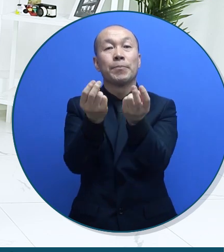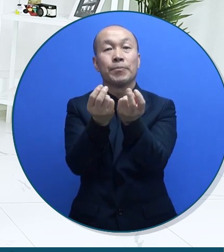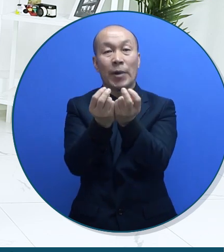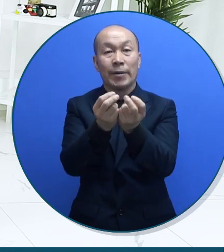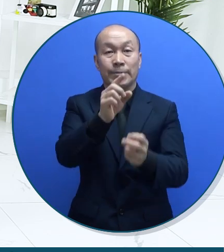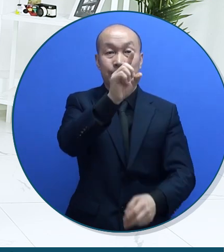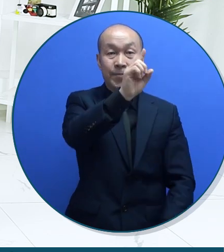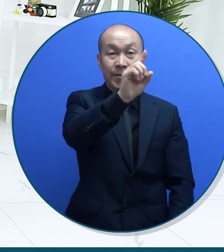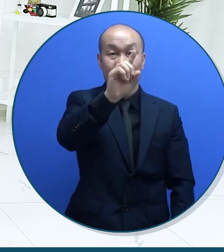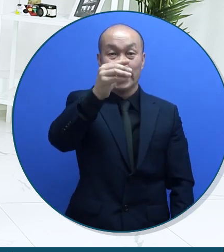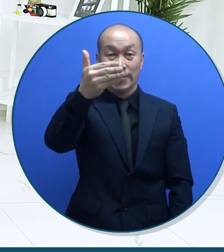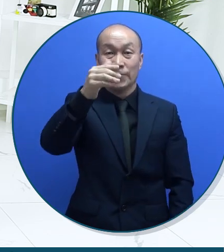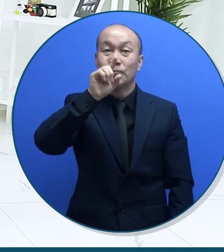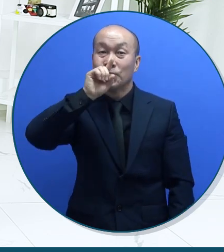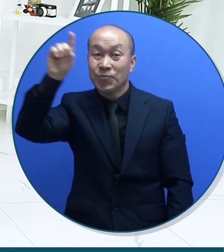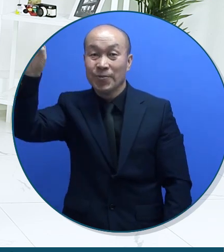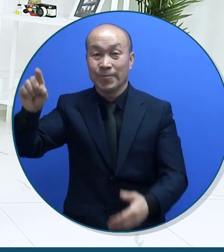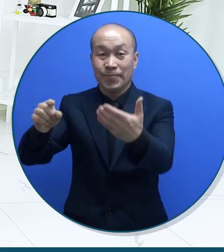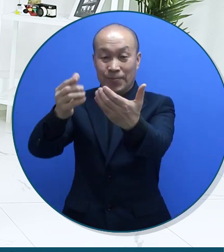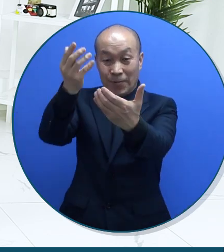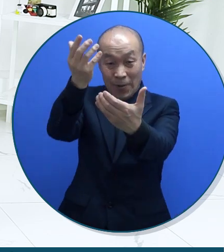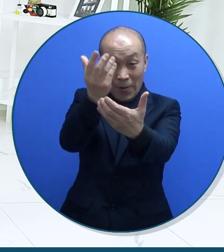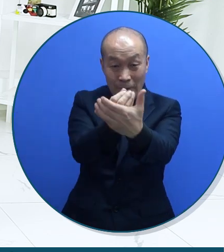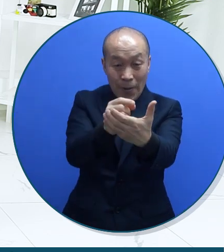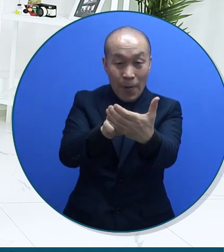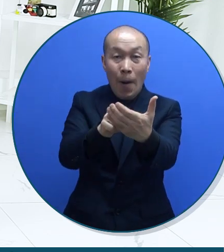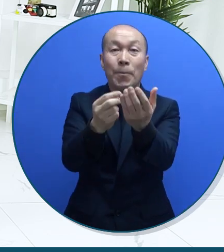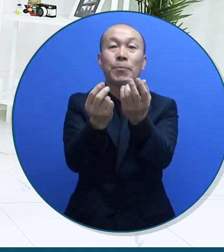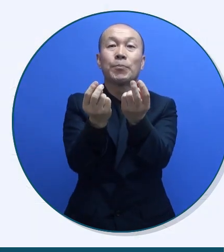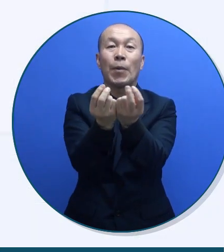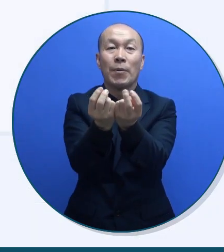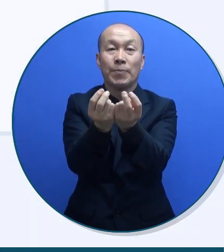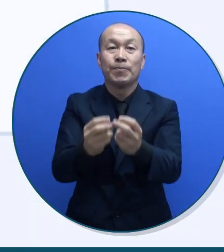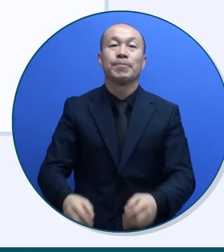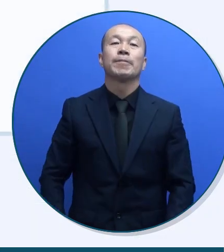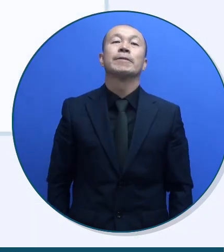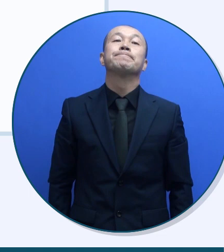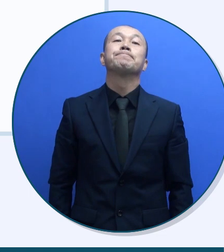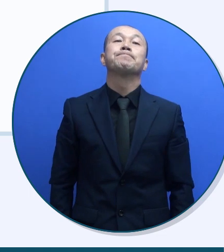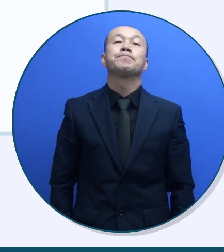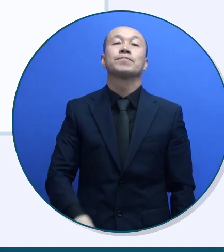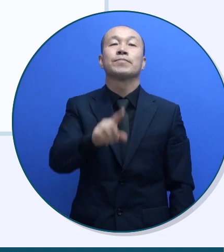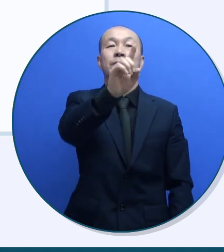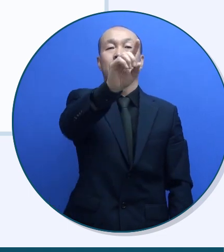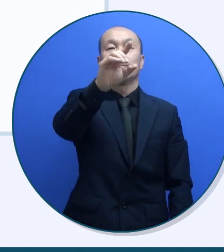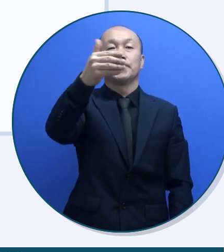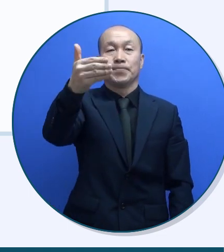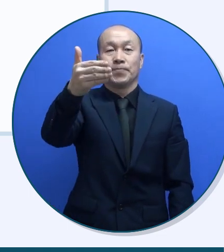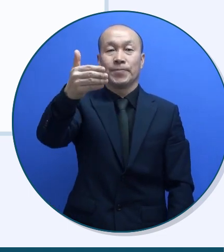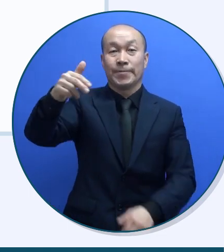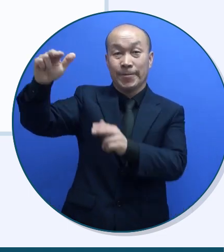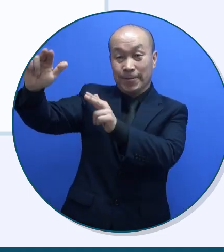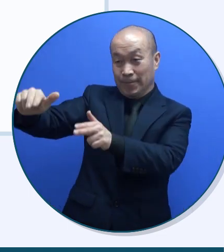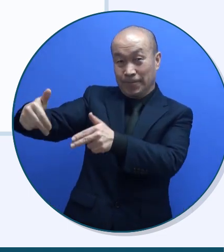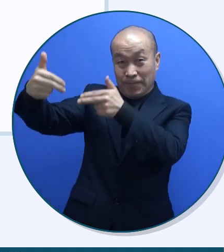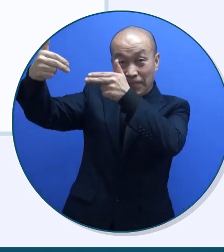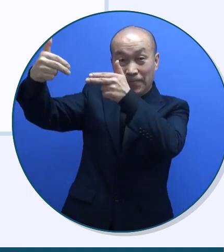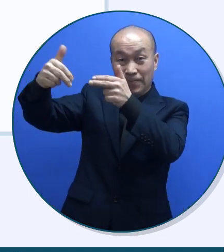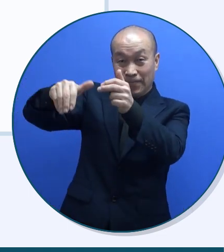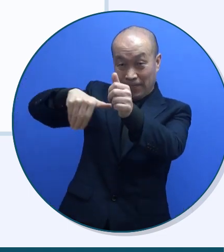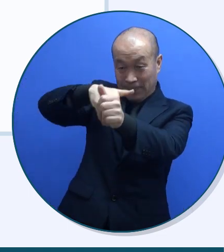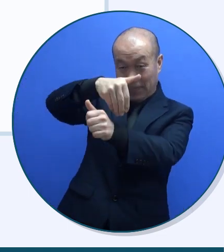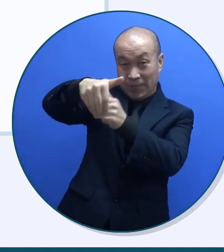또 다른 방법은 119 신고 어플을 이용하는 것입니다. 119에 영상통화를 시도하여 현장